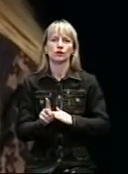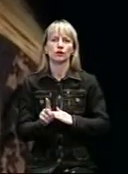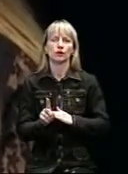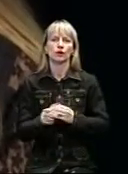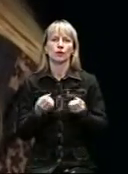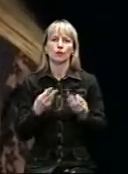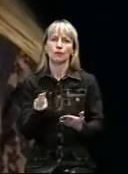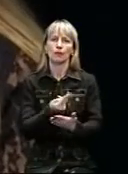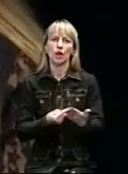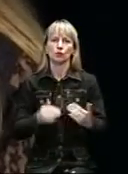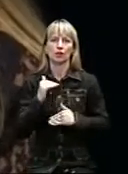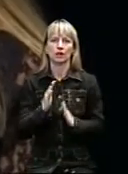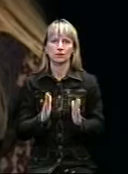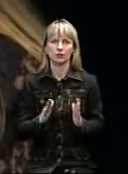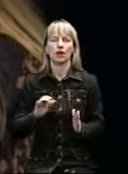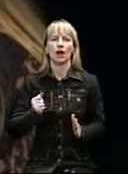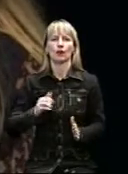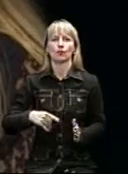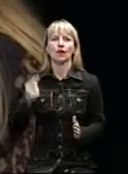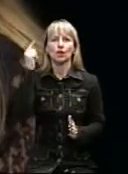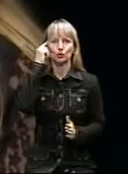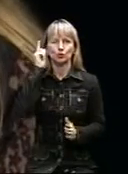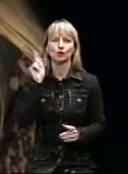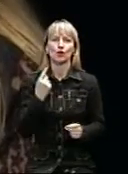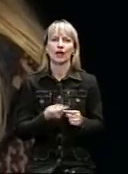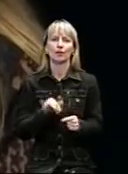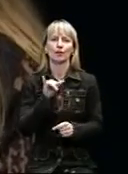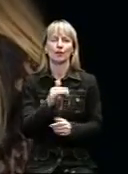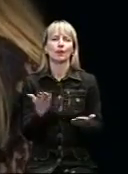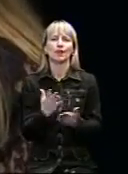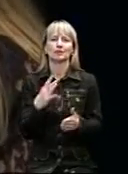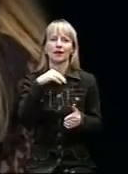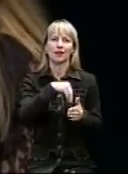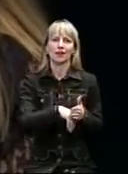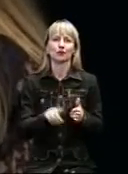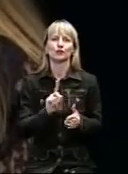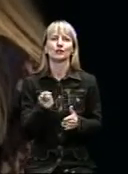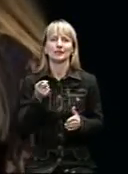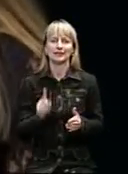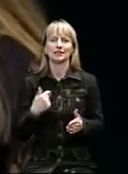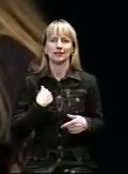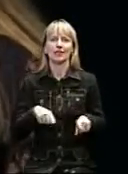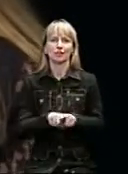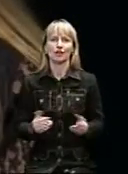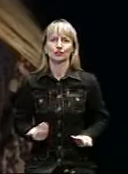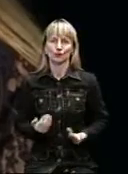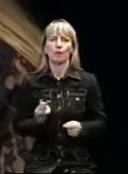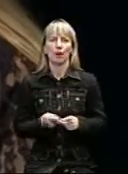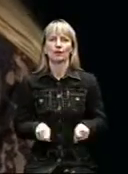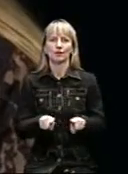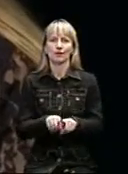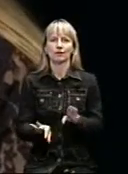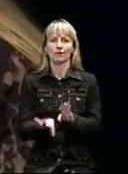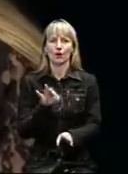пишеш картину, а потім вже розумієш, що це в тебе десь закладено, що дійсно я так живу і тому воно так